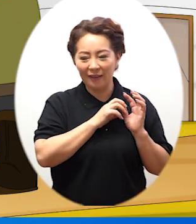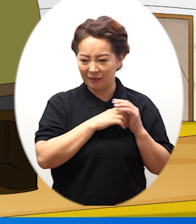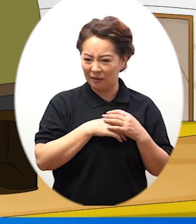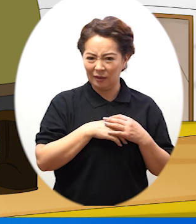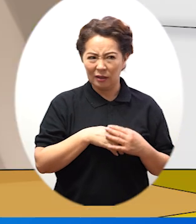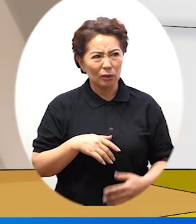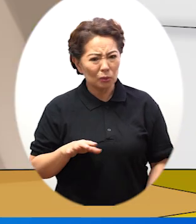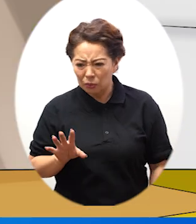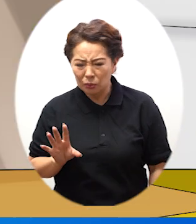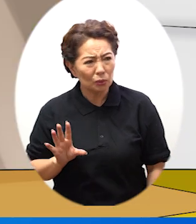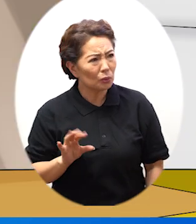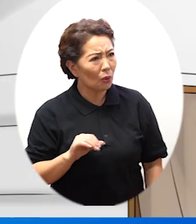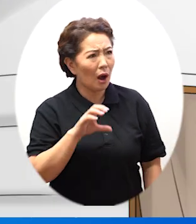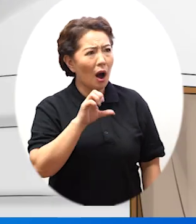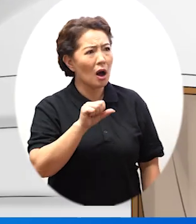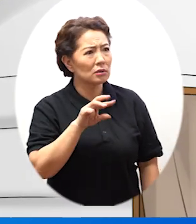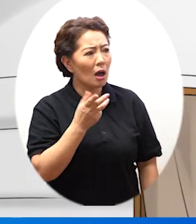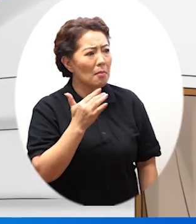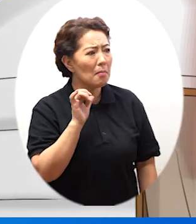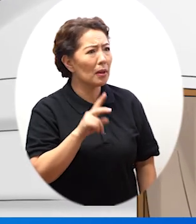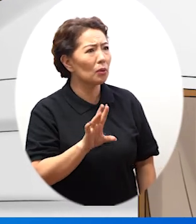Сая юу гэсэн бэ? Асsemble гинүү?